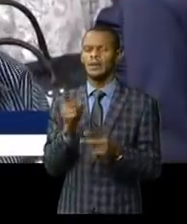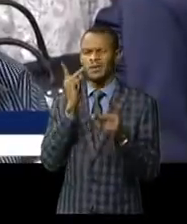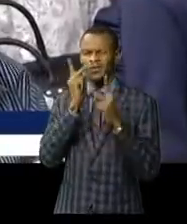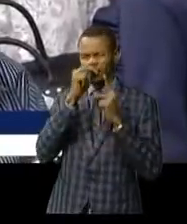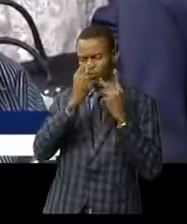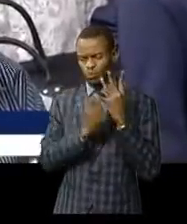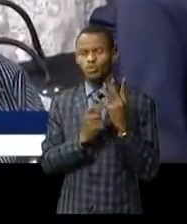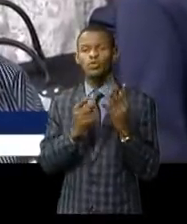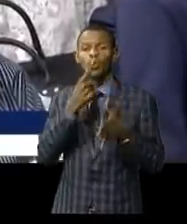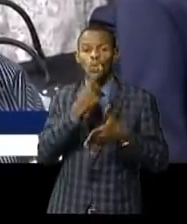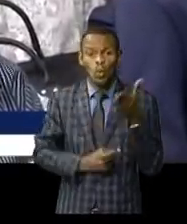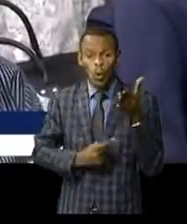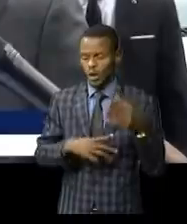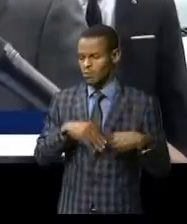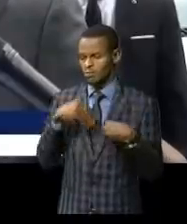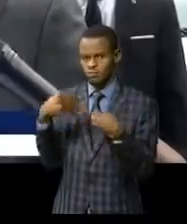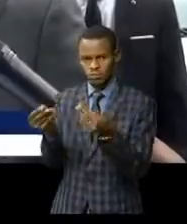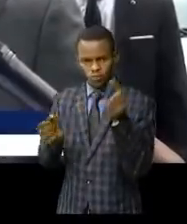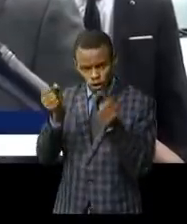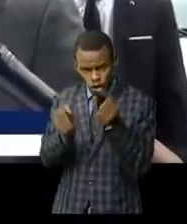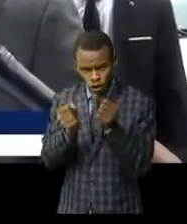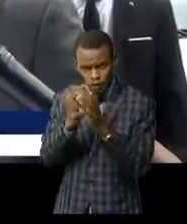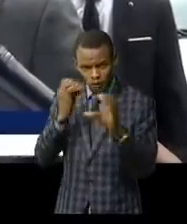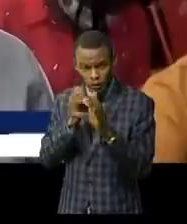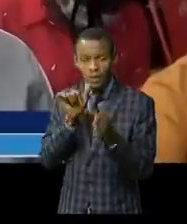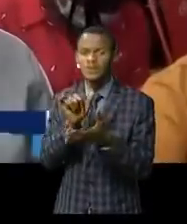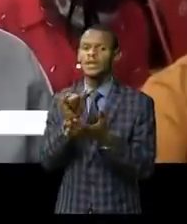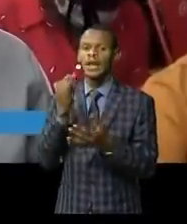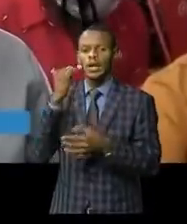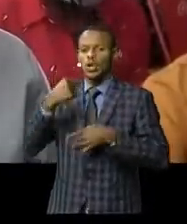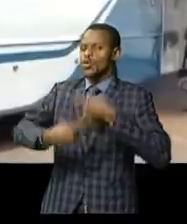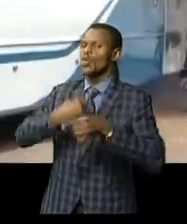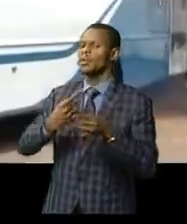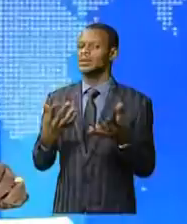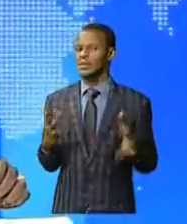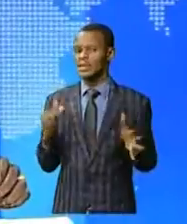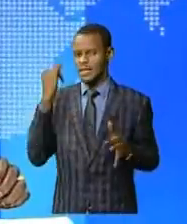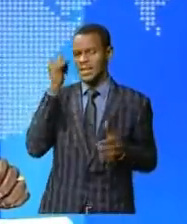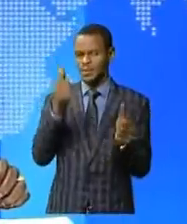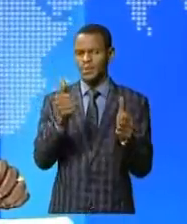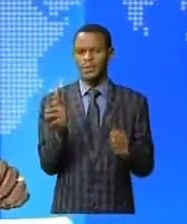charrois automobiles doit être considéré comme le coup d'envoi de la relance de la Sonahydrock.